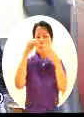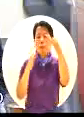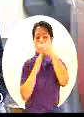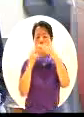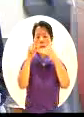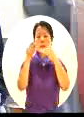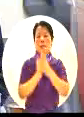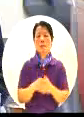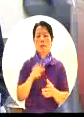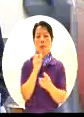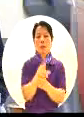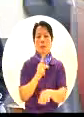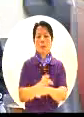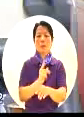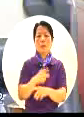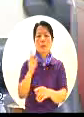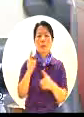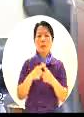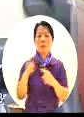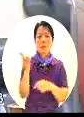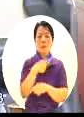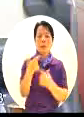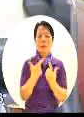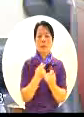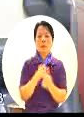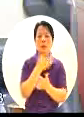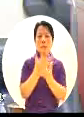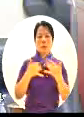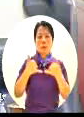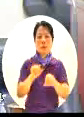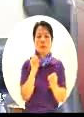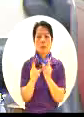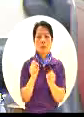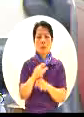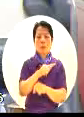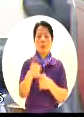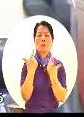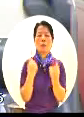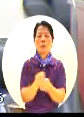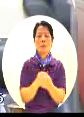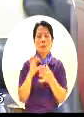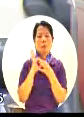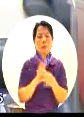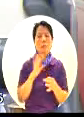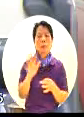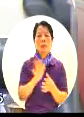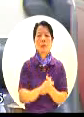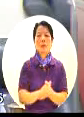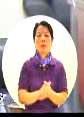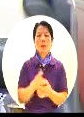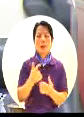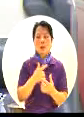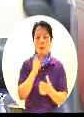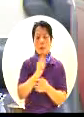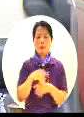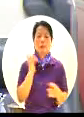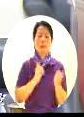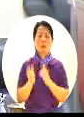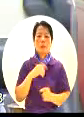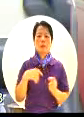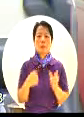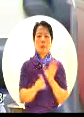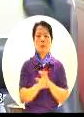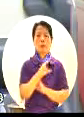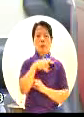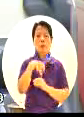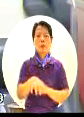这网络购物哈有息息相关哈，所以我是建议我们自由经济示范区哈，未来是我们高雄